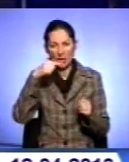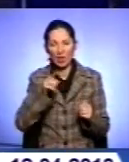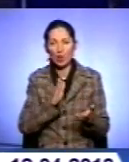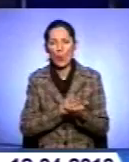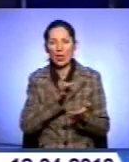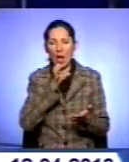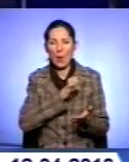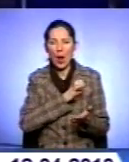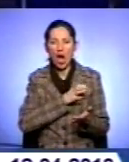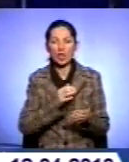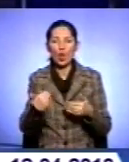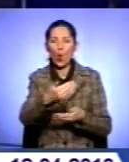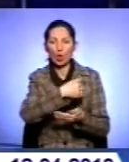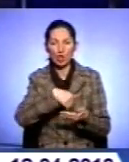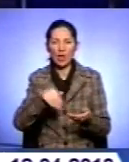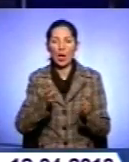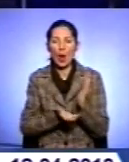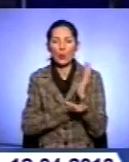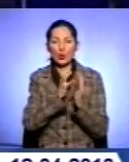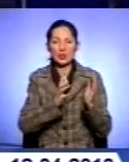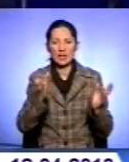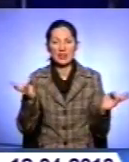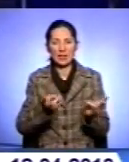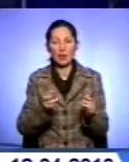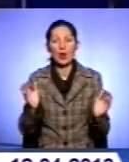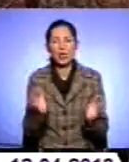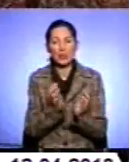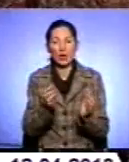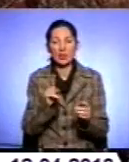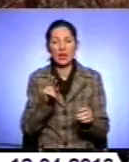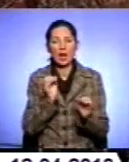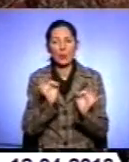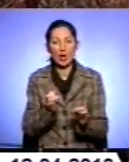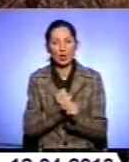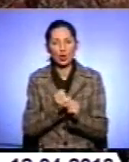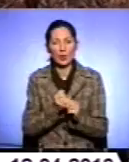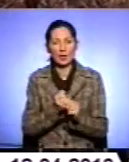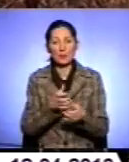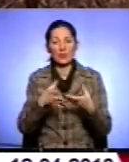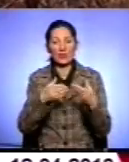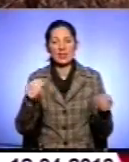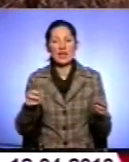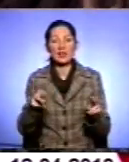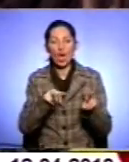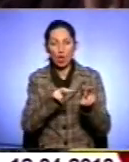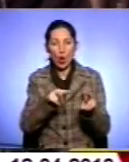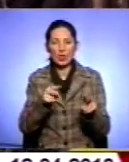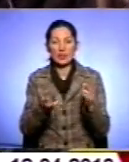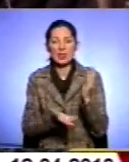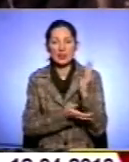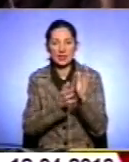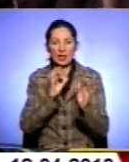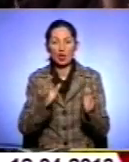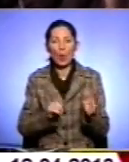треба дбати. Як правильно це зробити, дивимось далі. Весняний догляд за садом починають з обрізання гілок